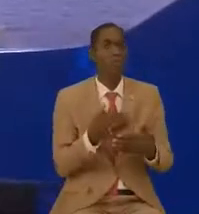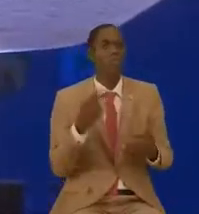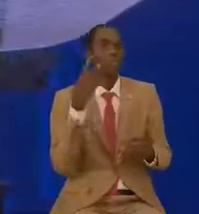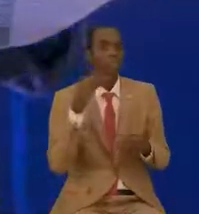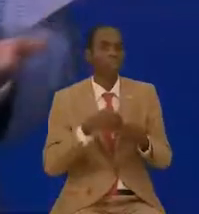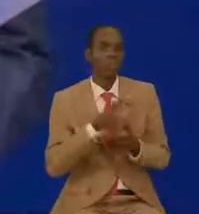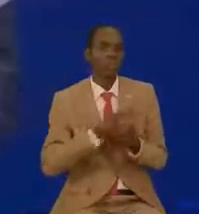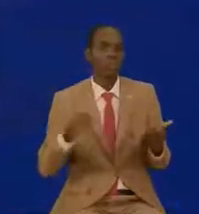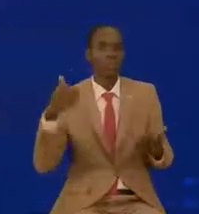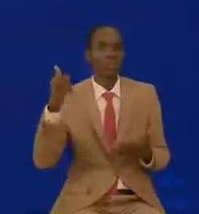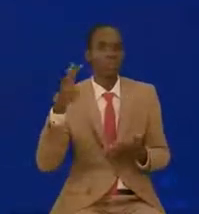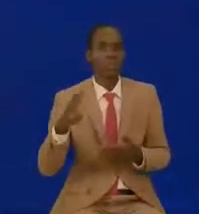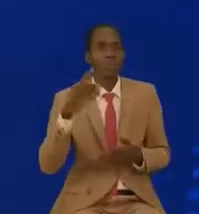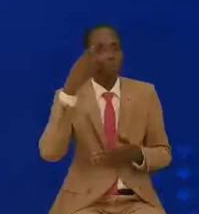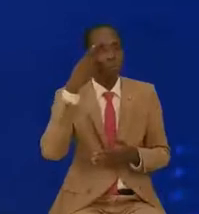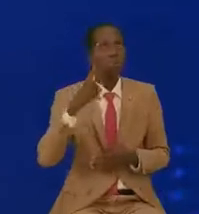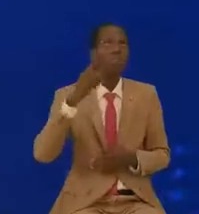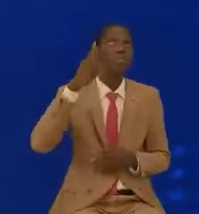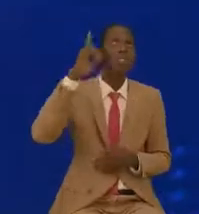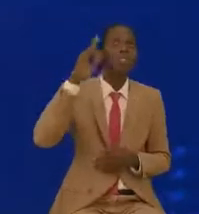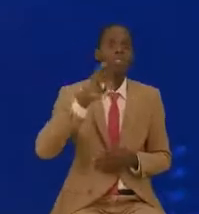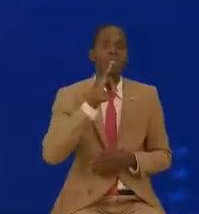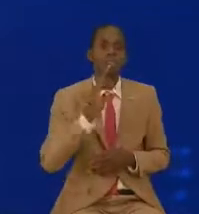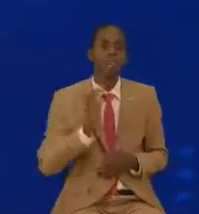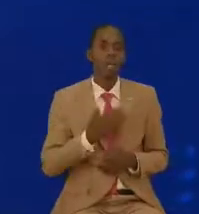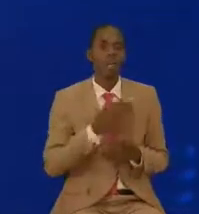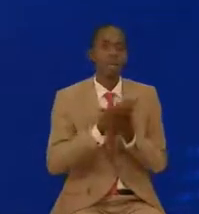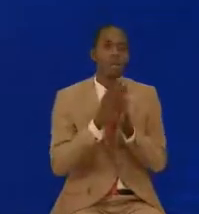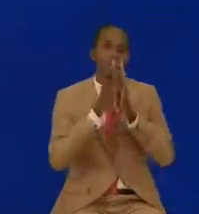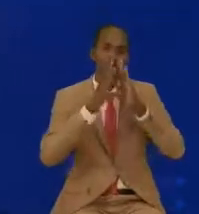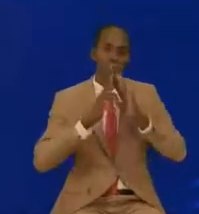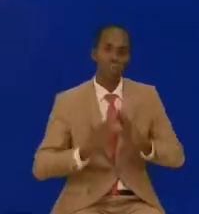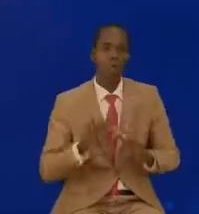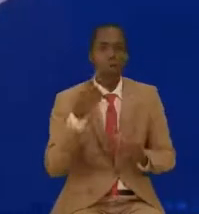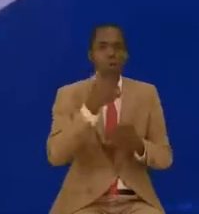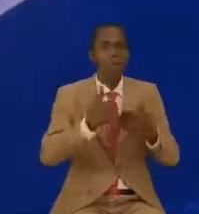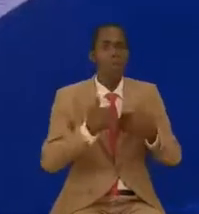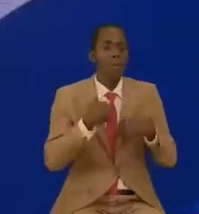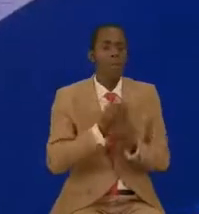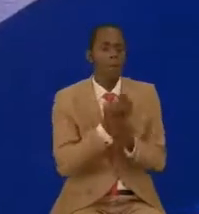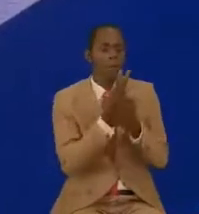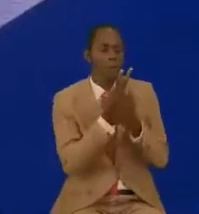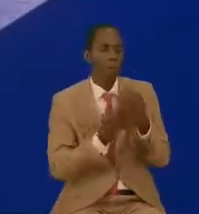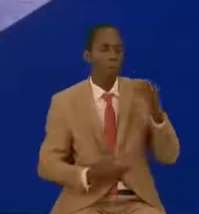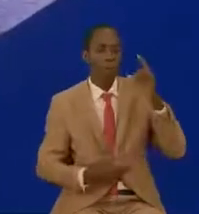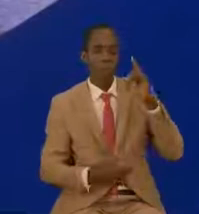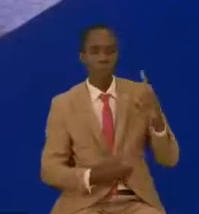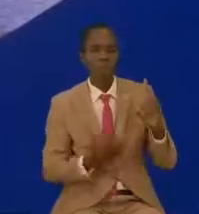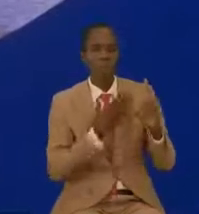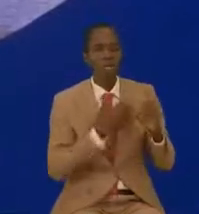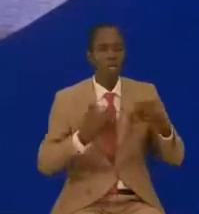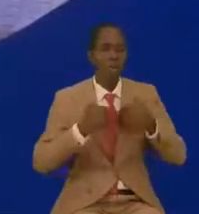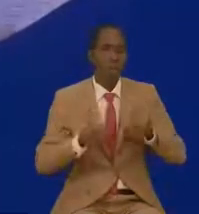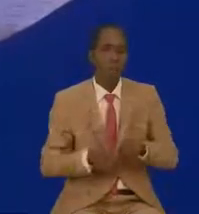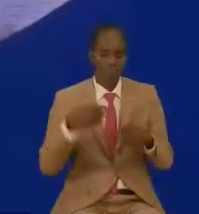14. Car il est notre paix, lui qui des deux n'en a